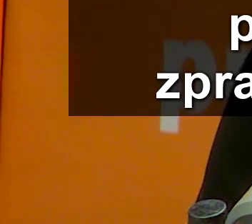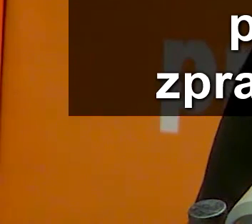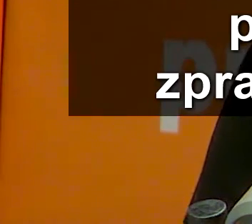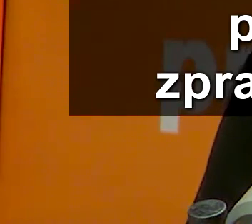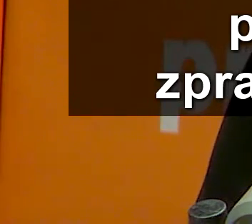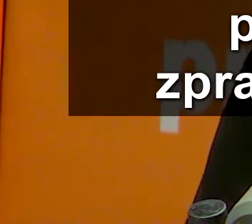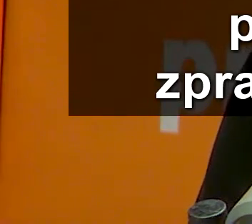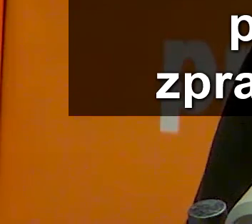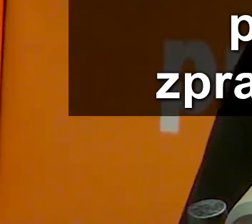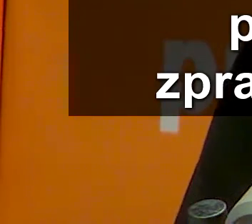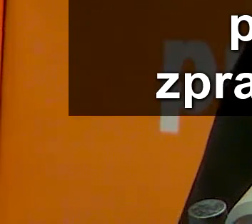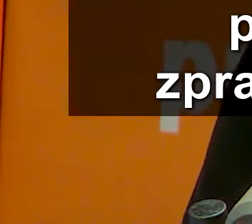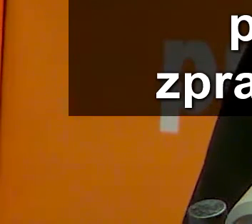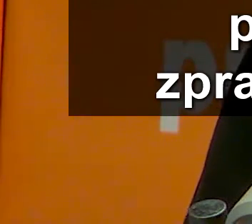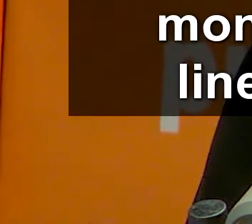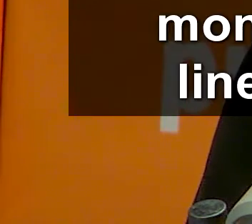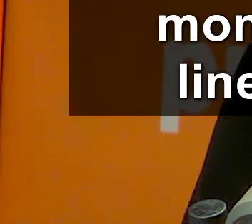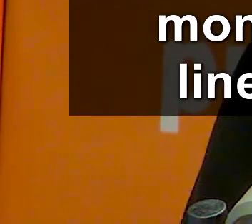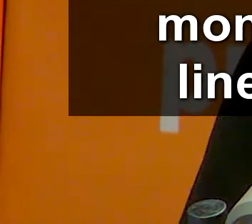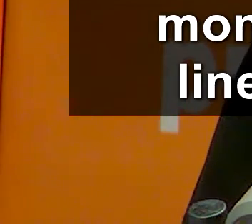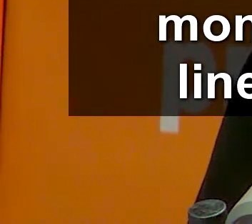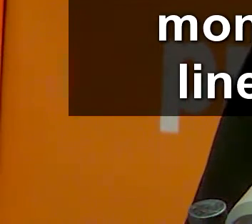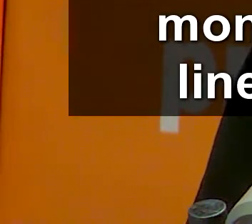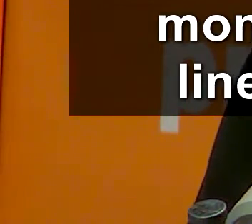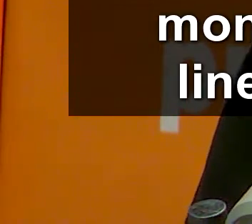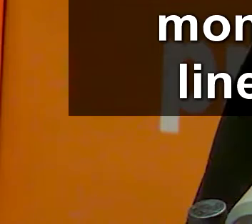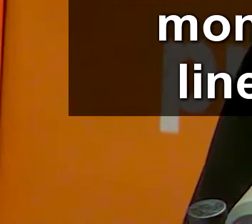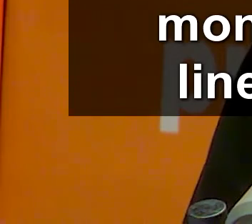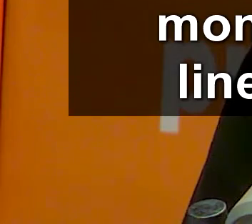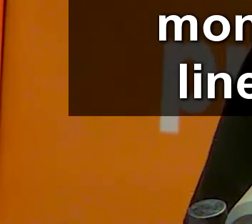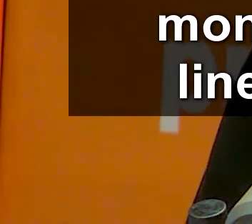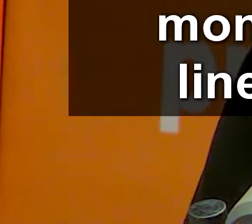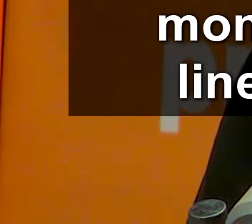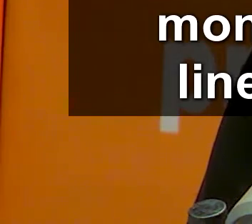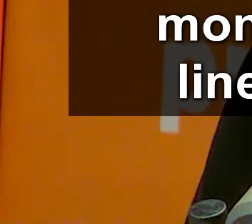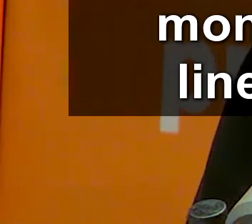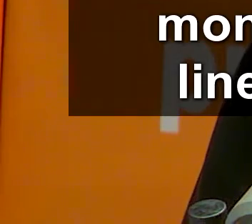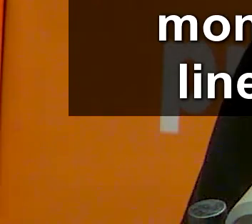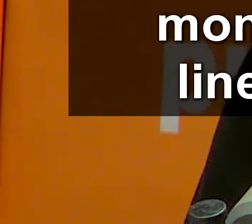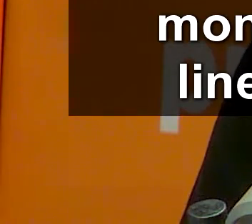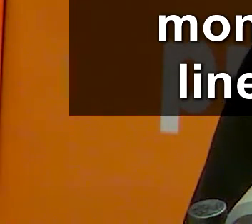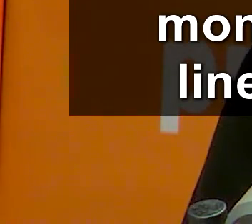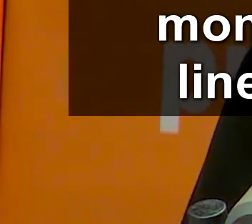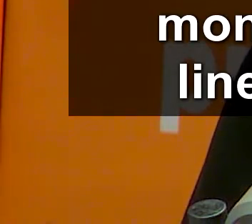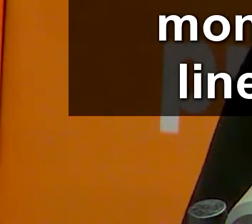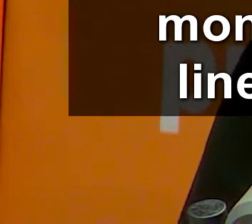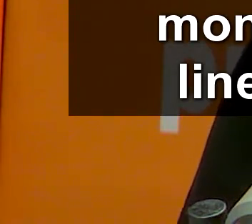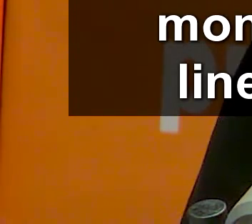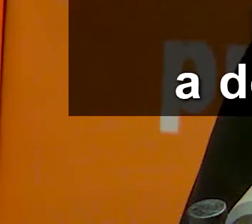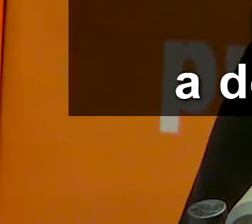dat a podobně, i ta dělnická, montážní pracovníci, kteří jsou u výrobních linek, ale i prodavači nebo třeba